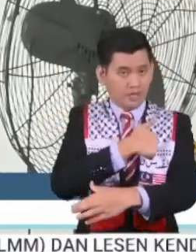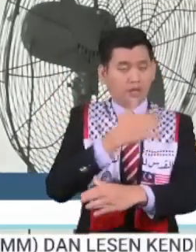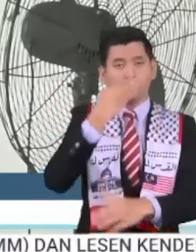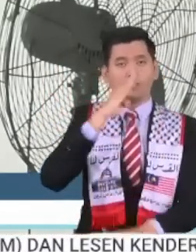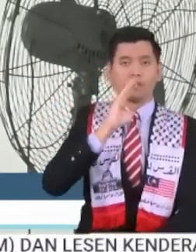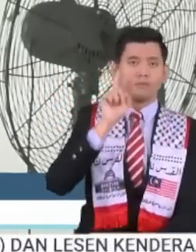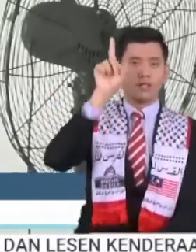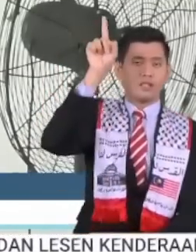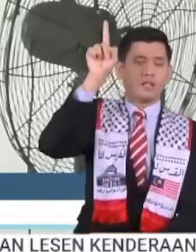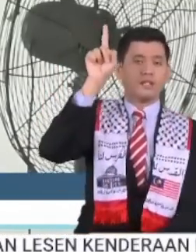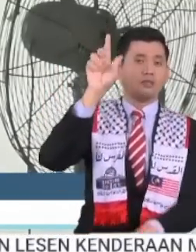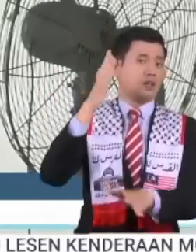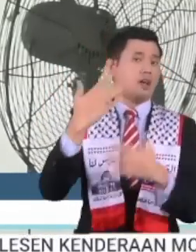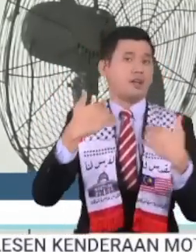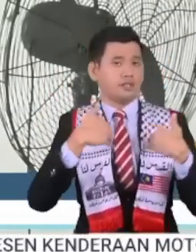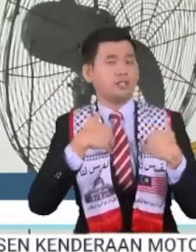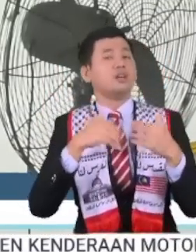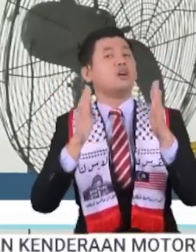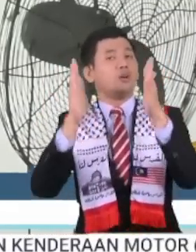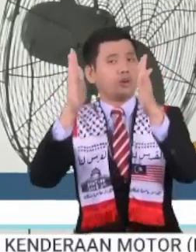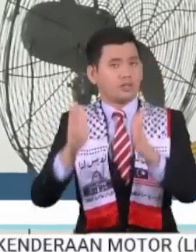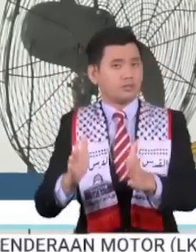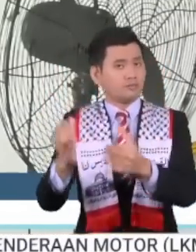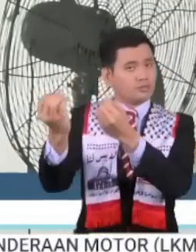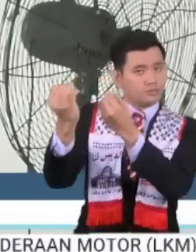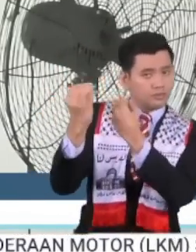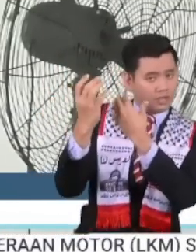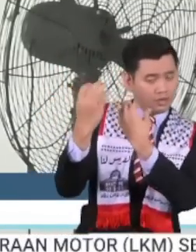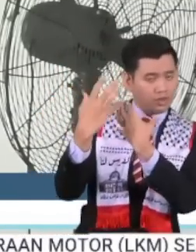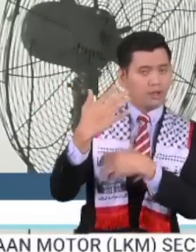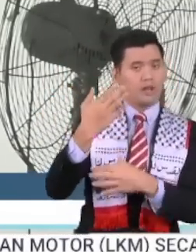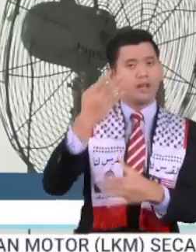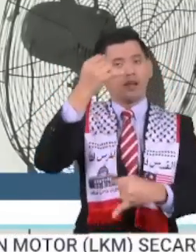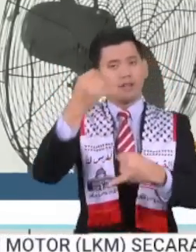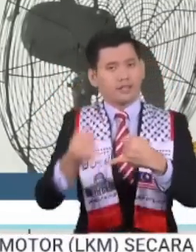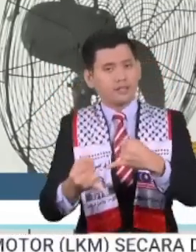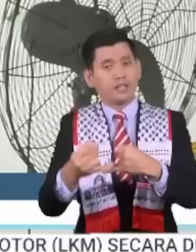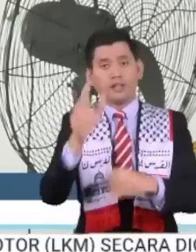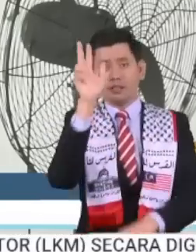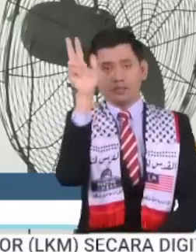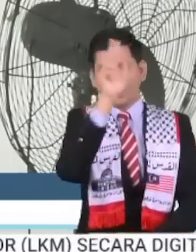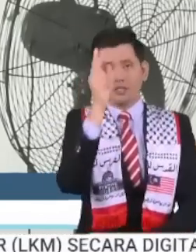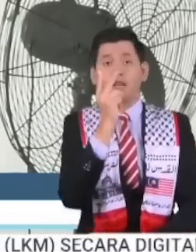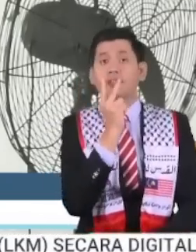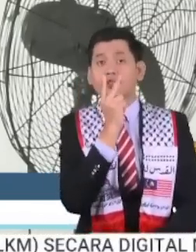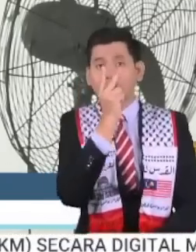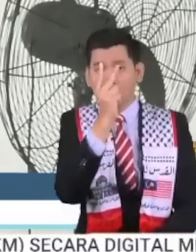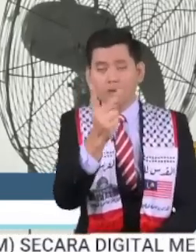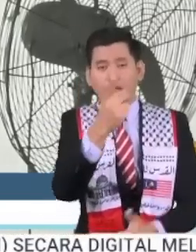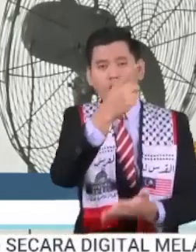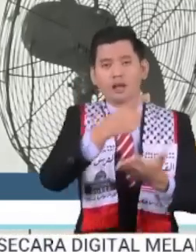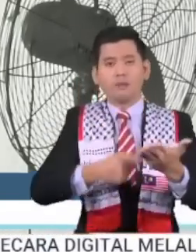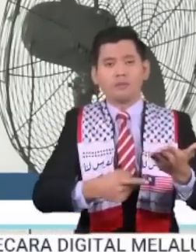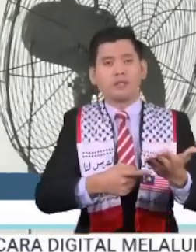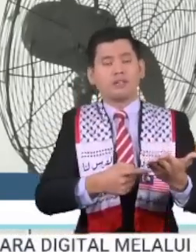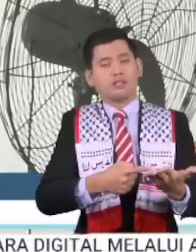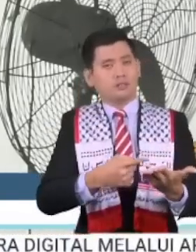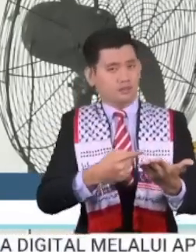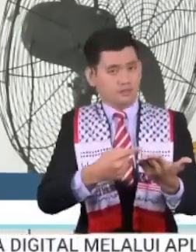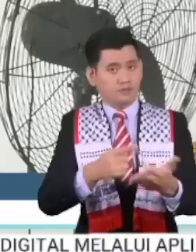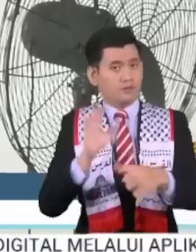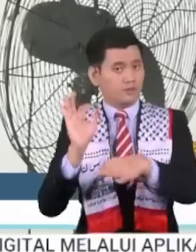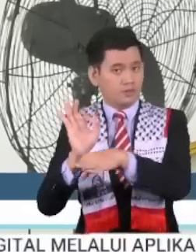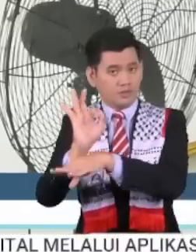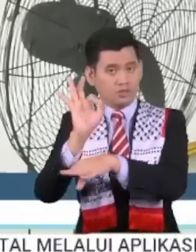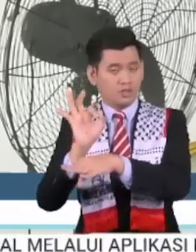ramai kot, akhirnya diorang nampak apa kebagusan ataupun kita punya function lah. Golongan kami